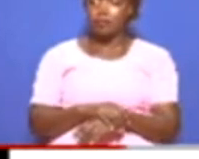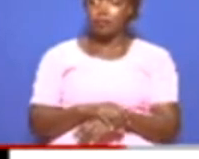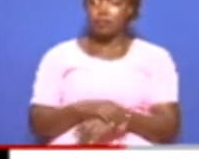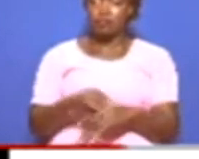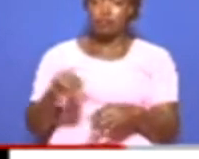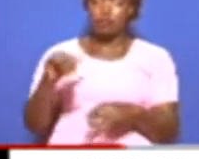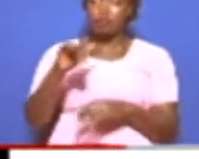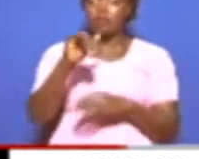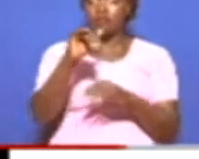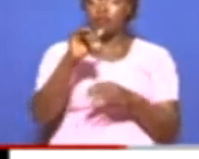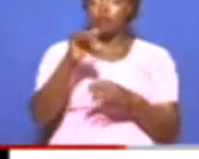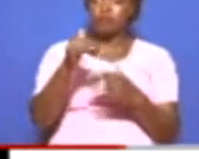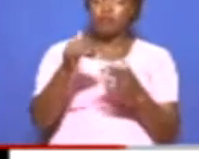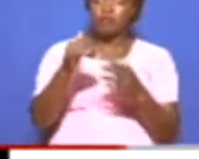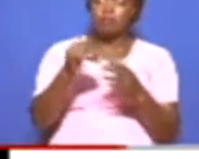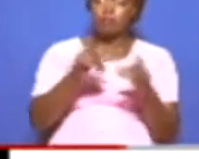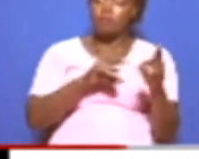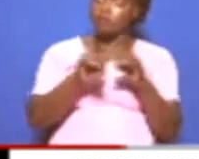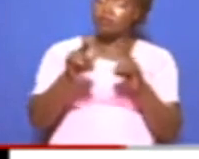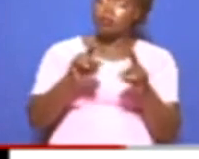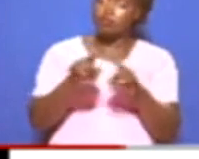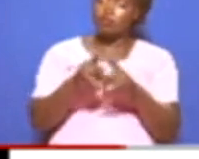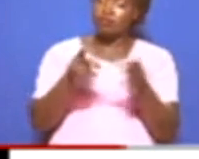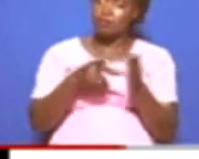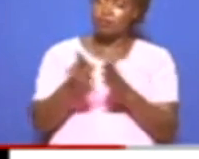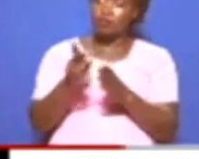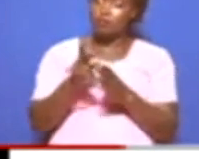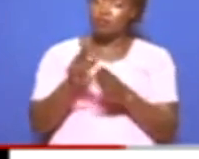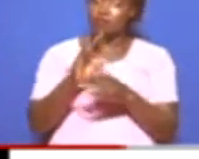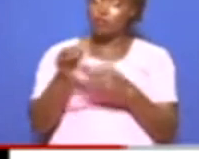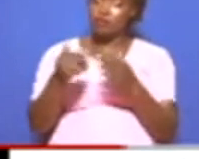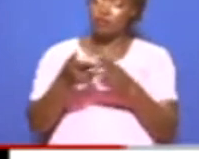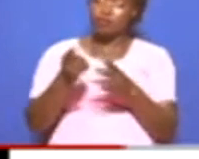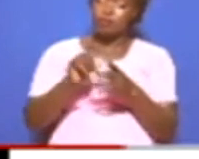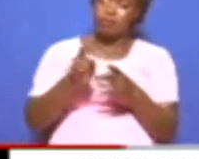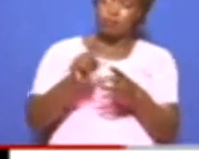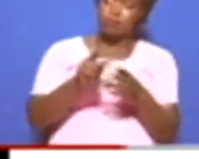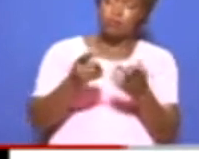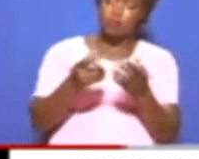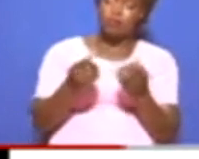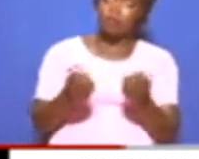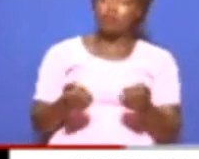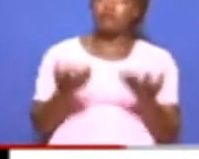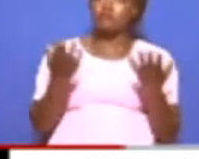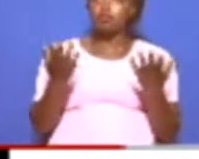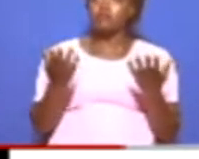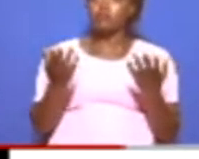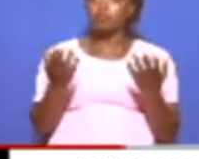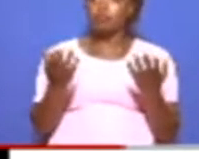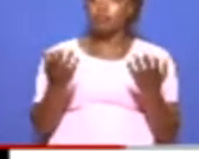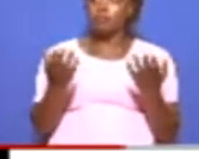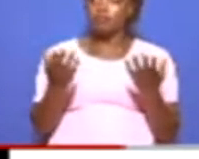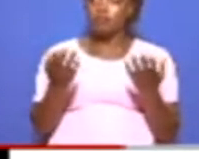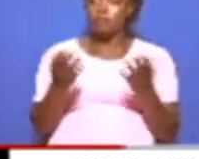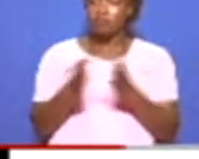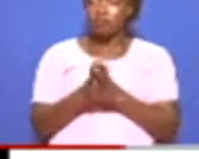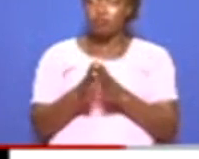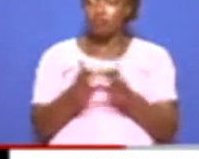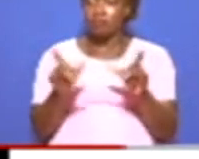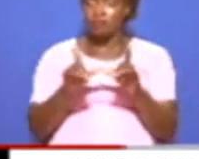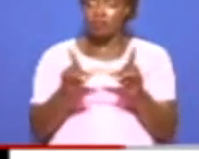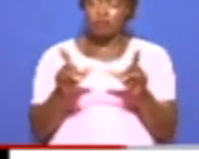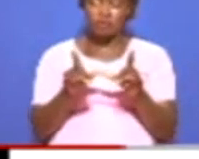ambayo pia unatozwa. So ni ukiongeza hizo pesa zote ndio inafika gharama kwenda juu. Na leseni hizi